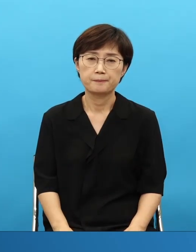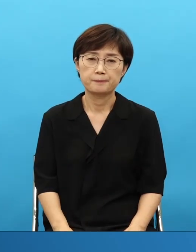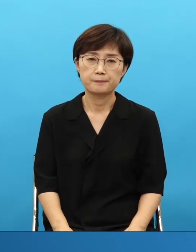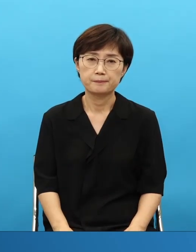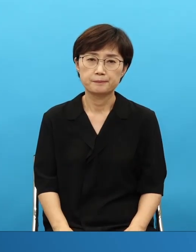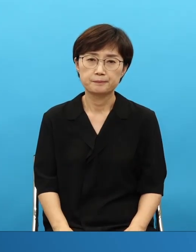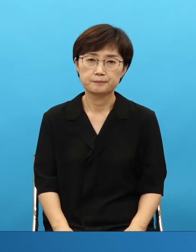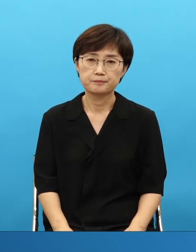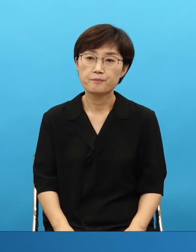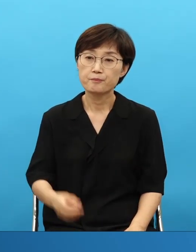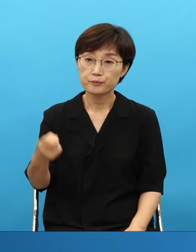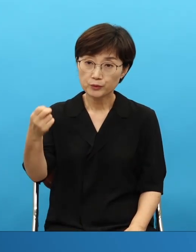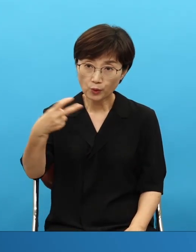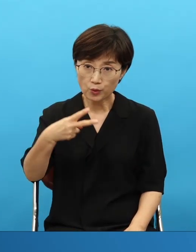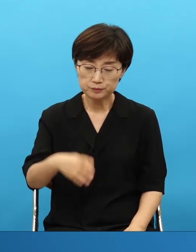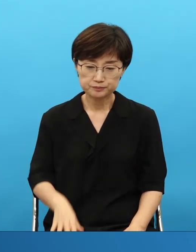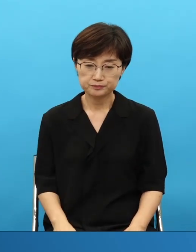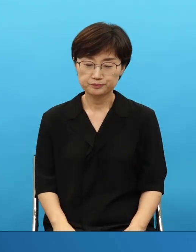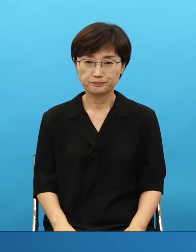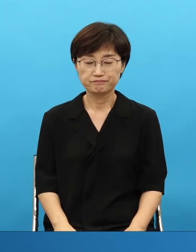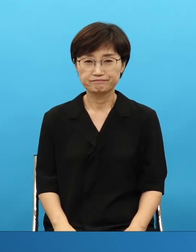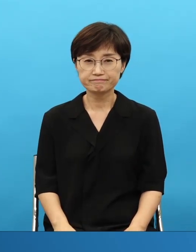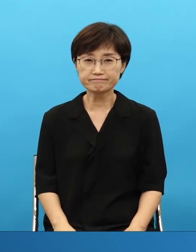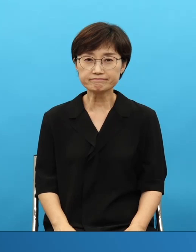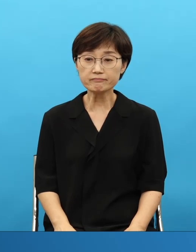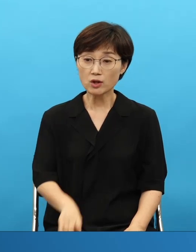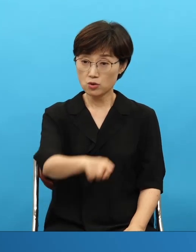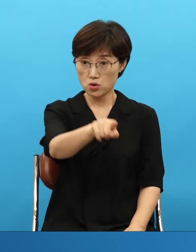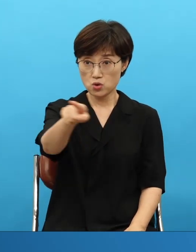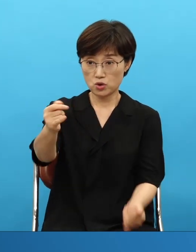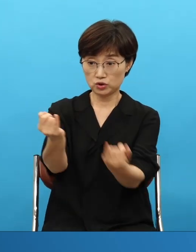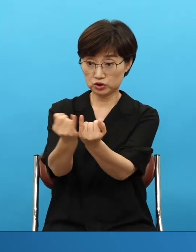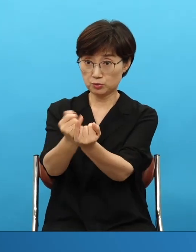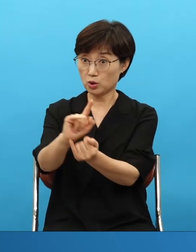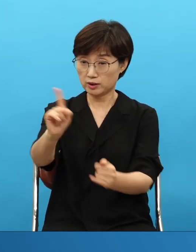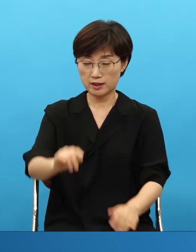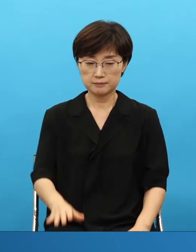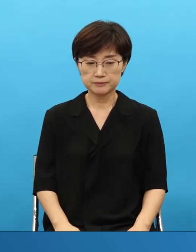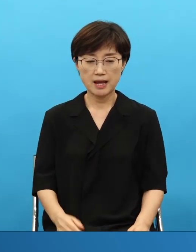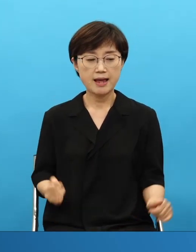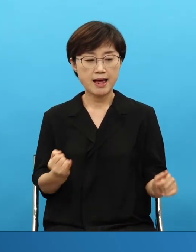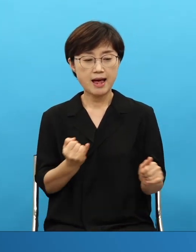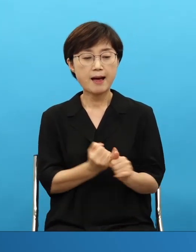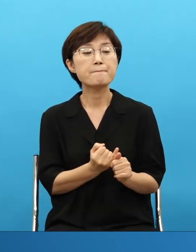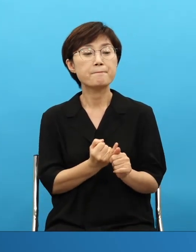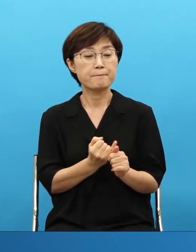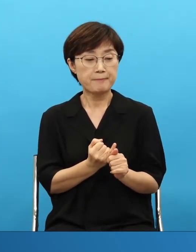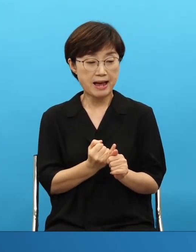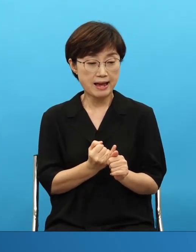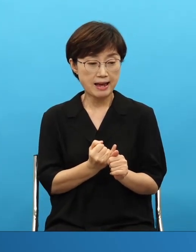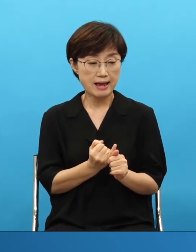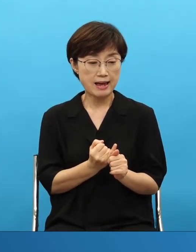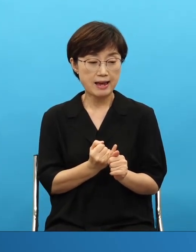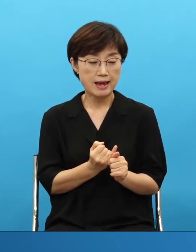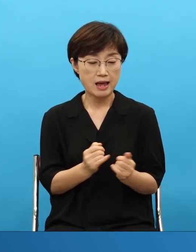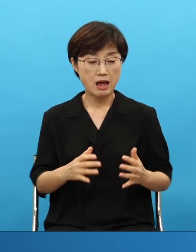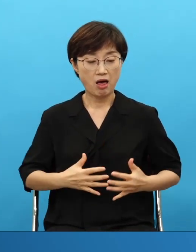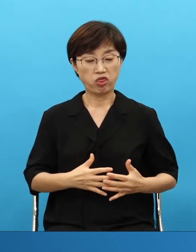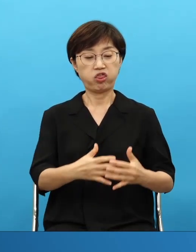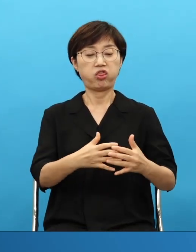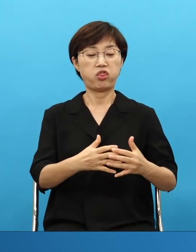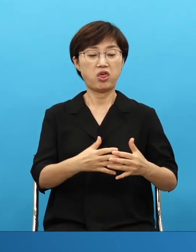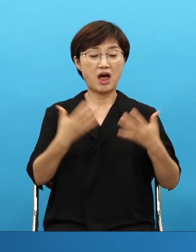这也是最困难的时期。 또 이게 뭐 여자분들은요. 결혼해가지고 애기 낳지, 애 한 둘 낳으면 정신 없어.